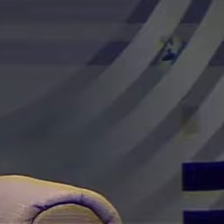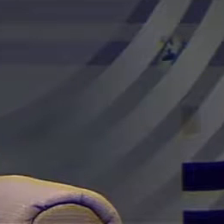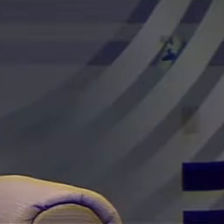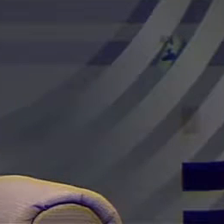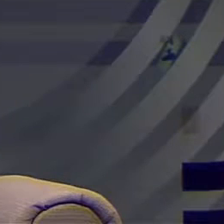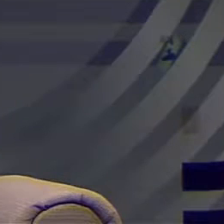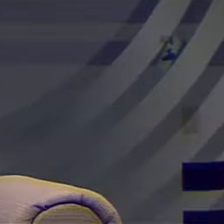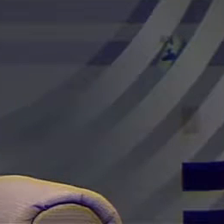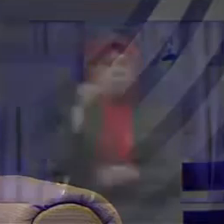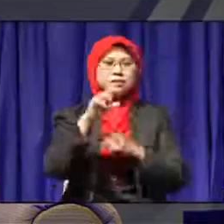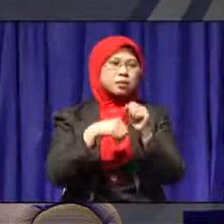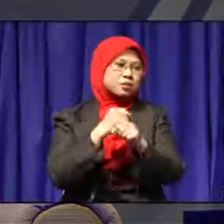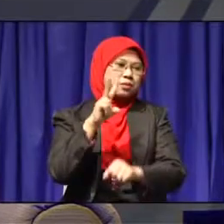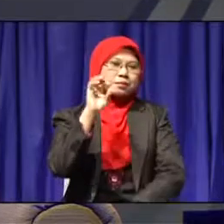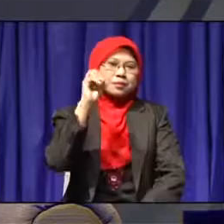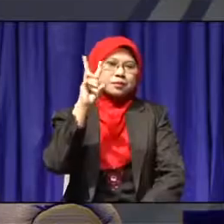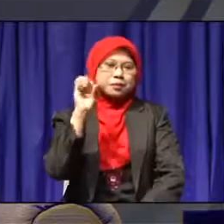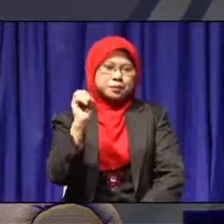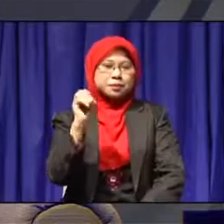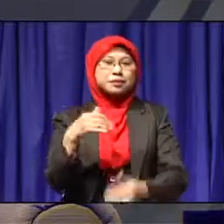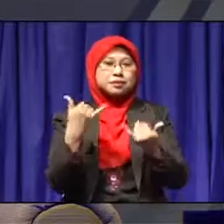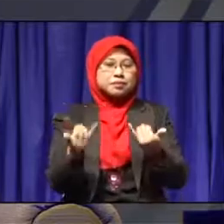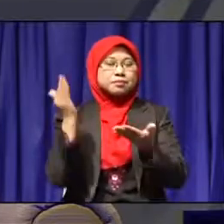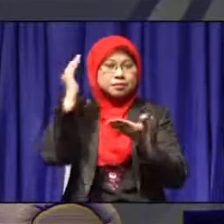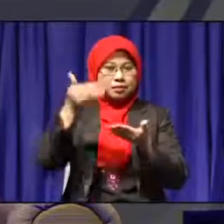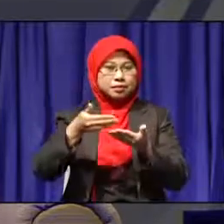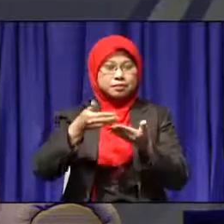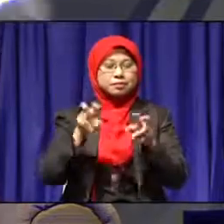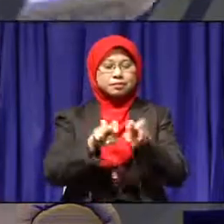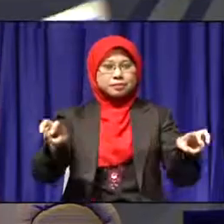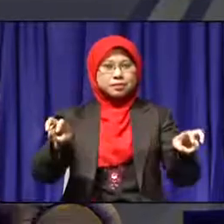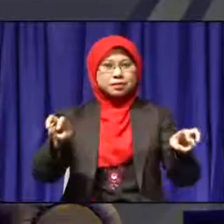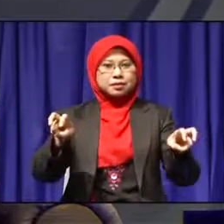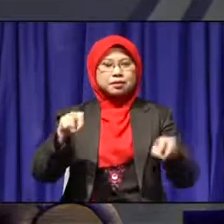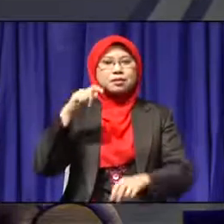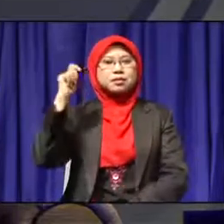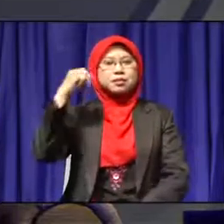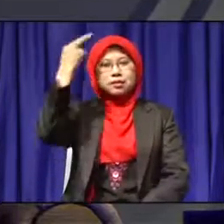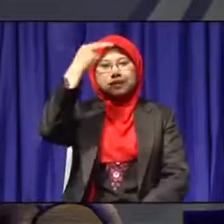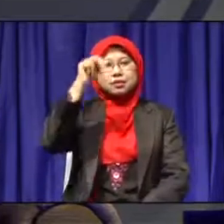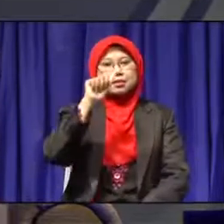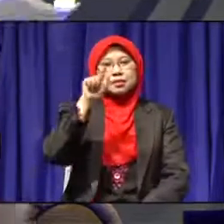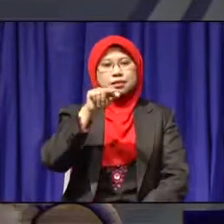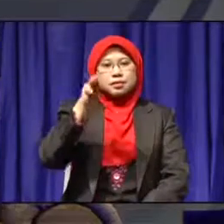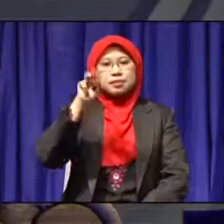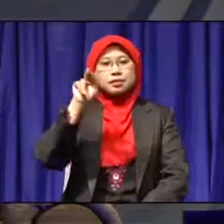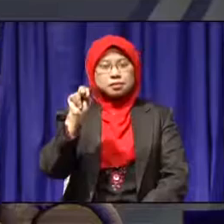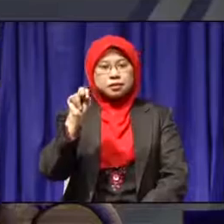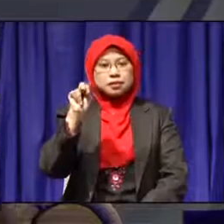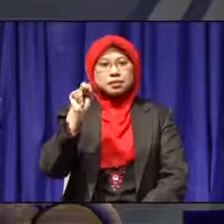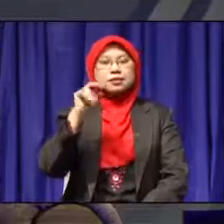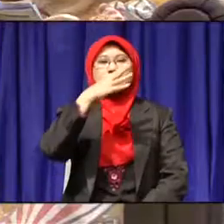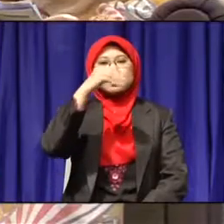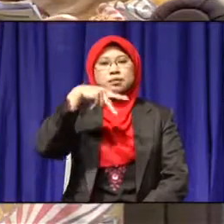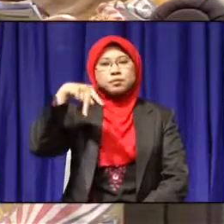2020 dan Sekali lagi saya ini memperkenalkan penel kita pada hari ini yaitu Tuhan Haji Asman dan juga banufaza